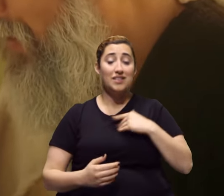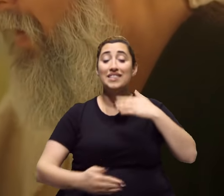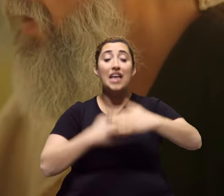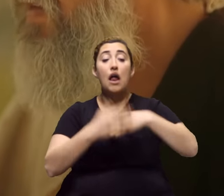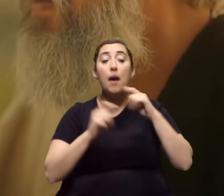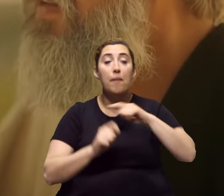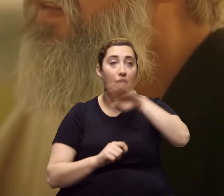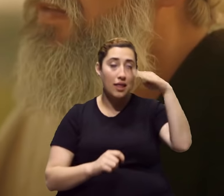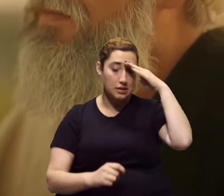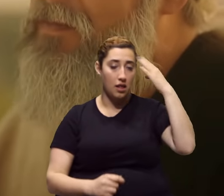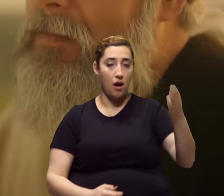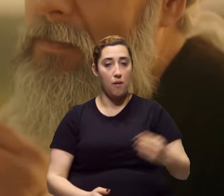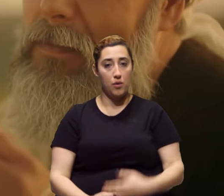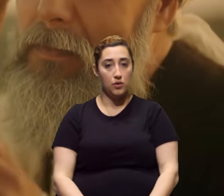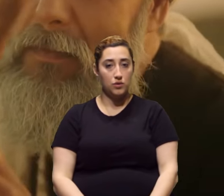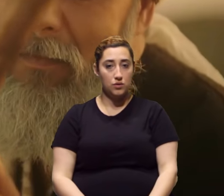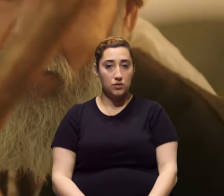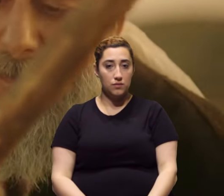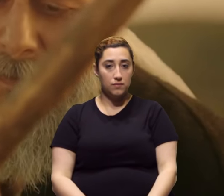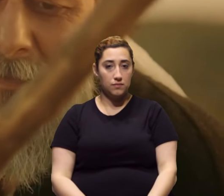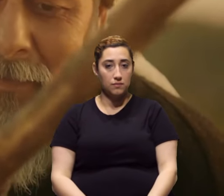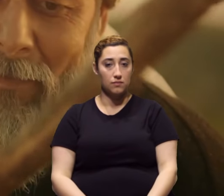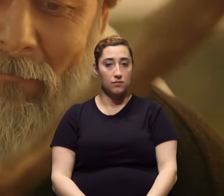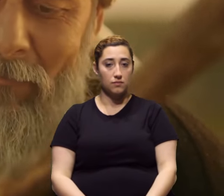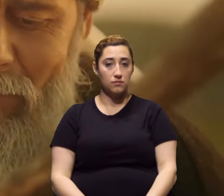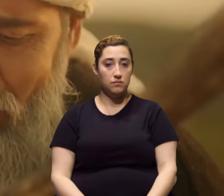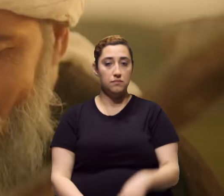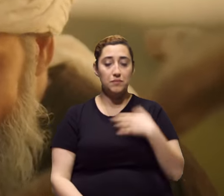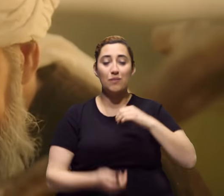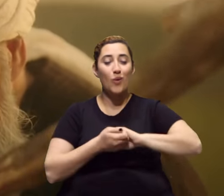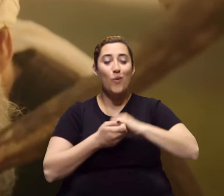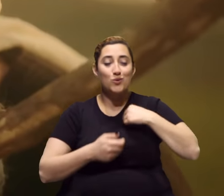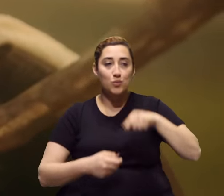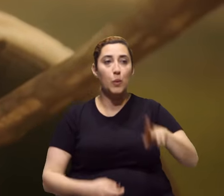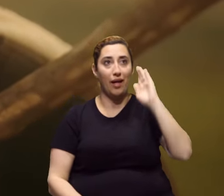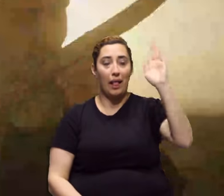saranlara selam olsun. Gider olduk dostumuza,